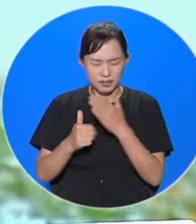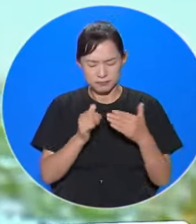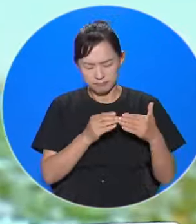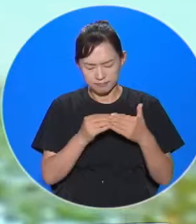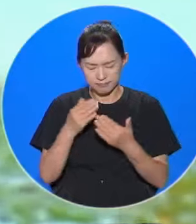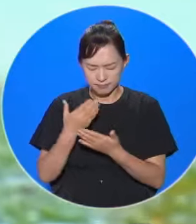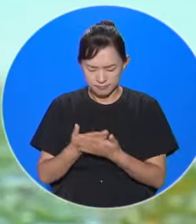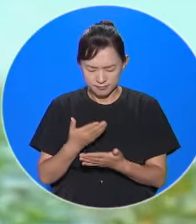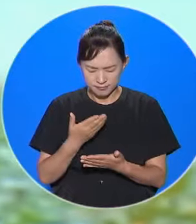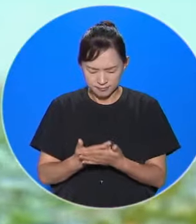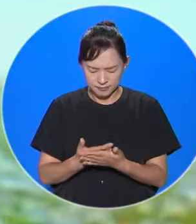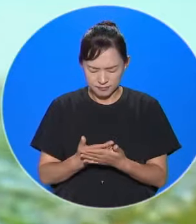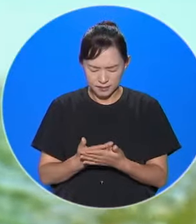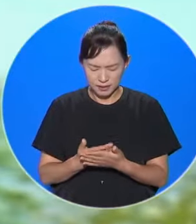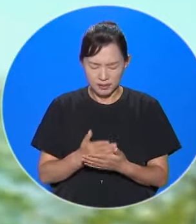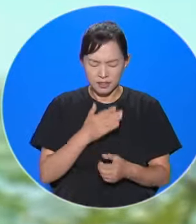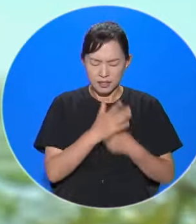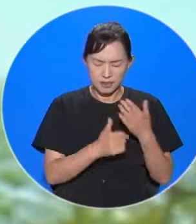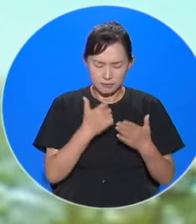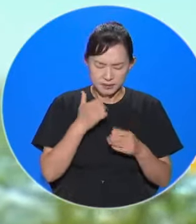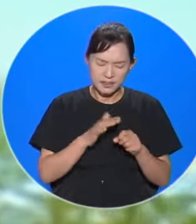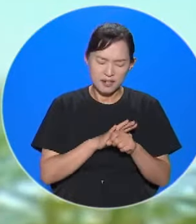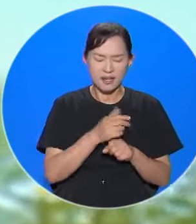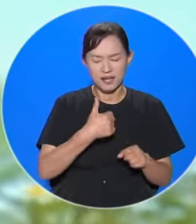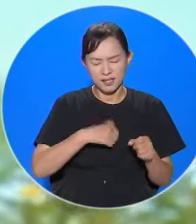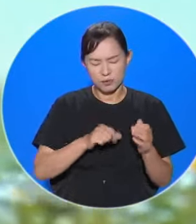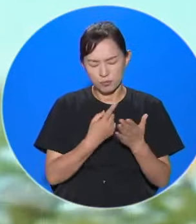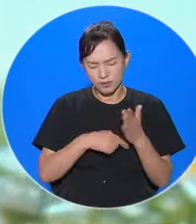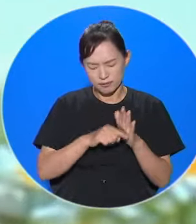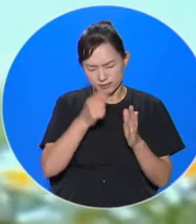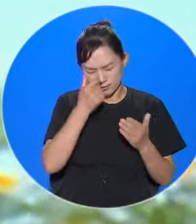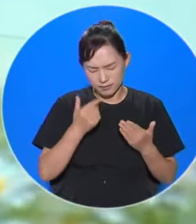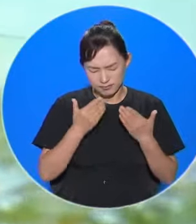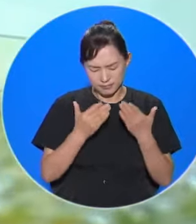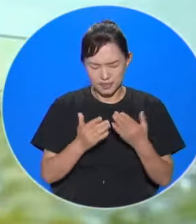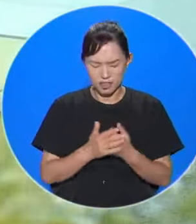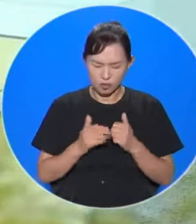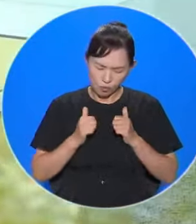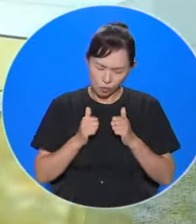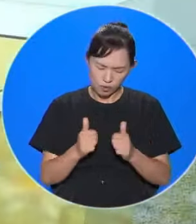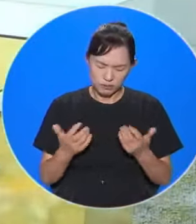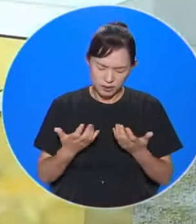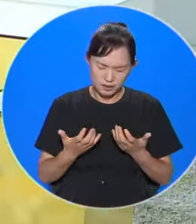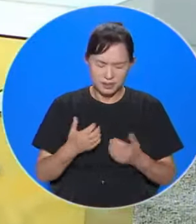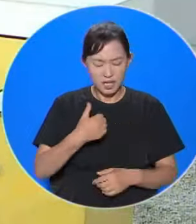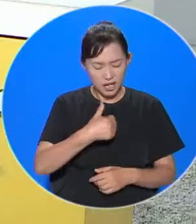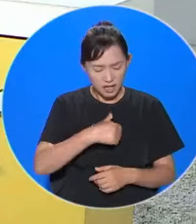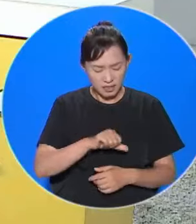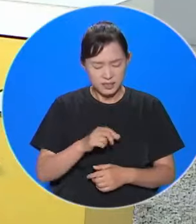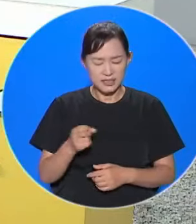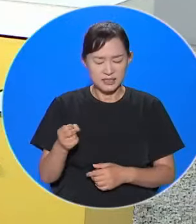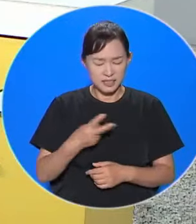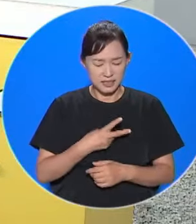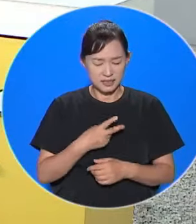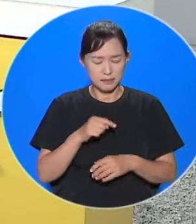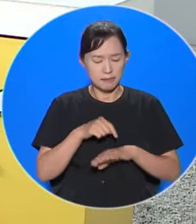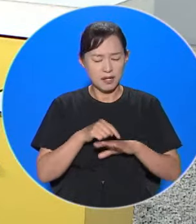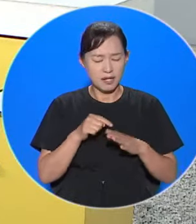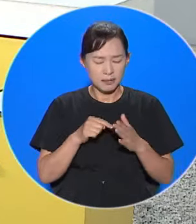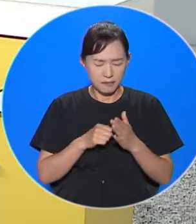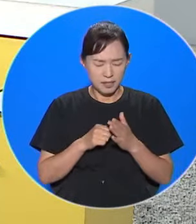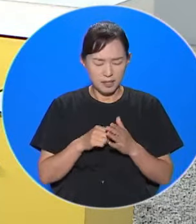인도하여 주시옵소서. 아멘. 아버지 하나님, 사랑하는 아들을 위해 기도합니다. 성실히 열심히 일하는 우리 아들, 이제 하나님 다시 그 마음 가운데